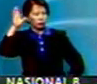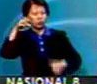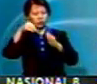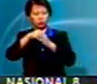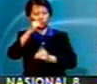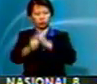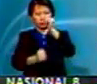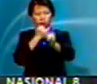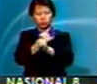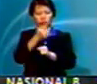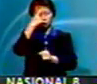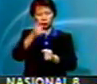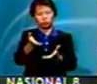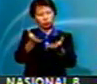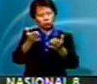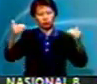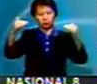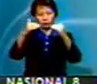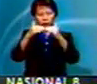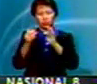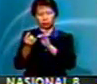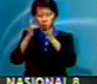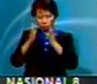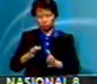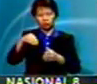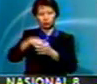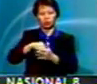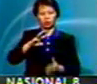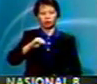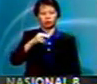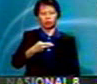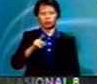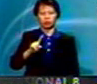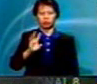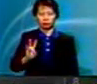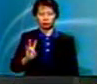peringkat antarabangsa demi menuntut keadilan terhadap mangsa terlibat.